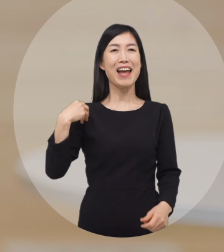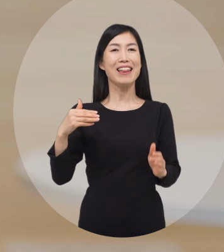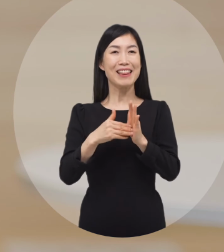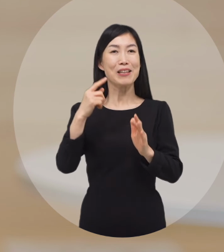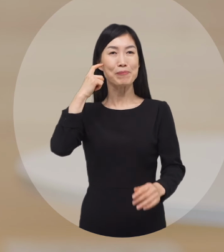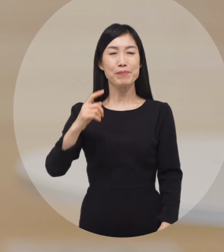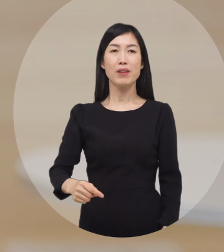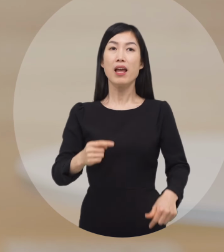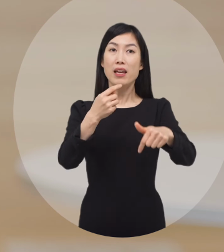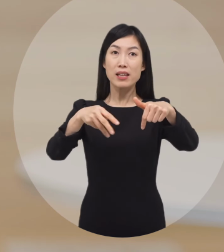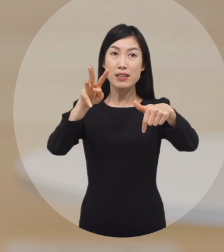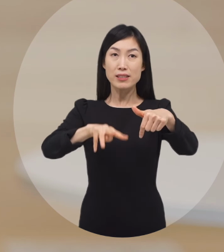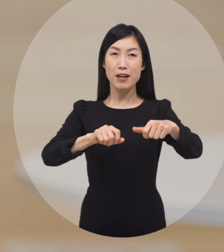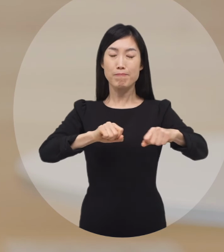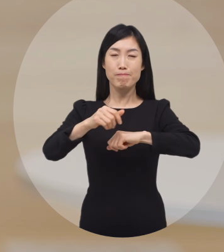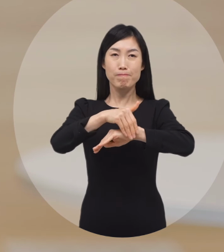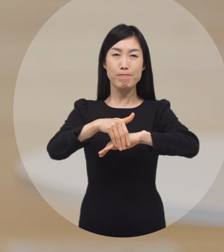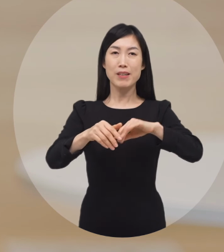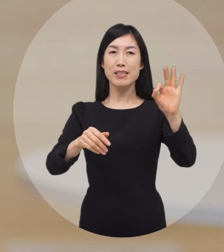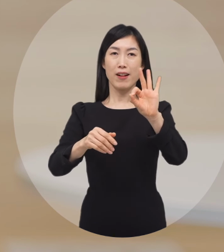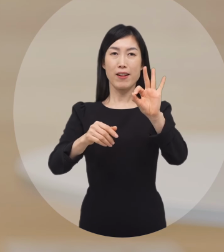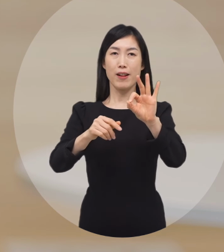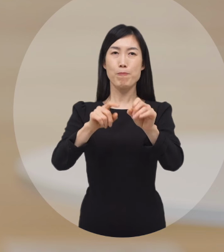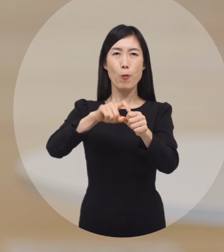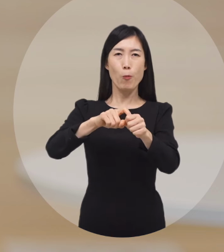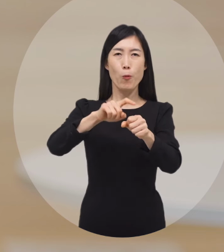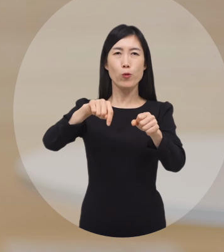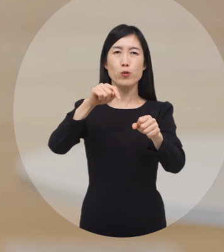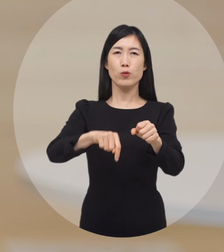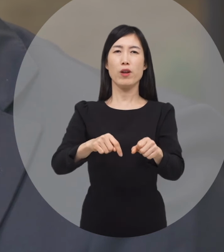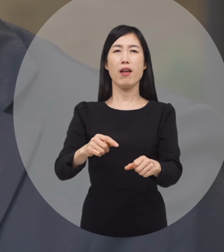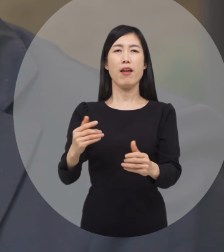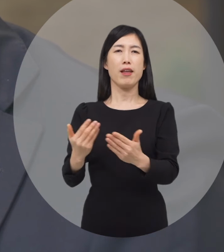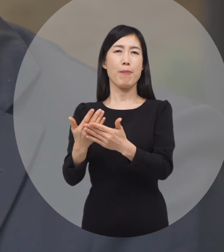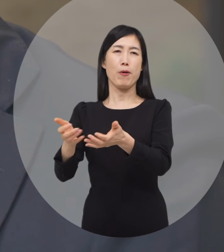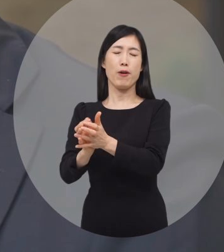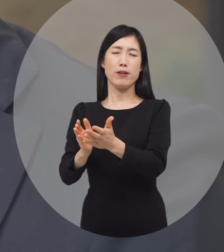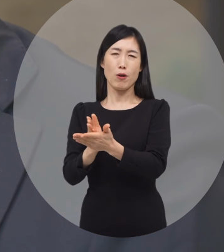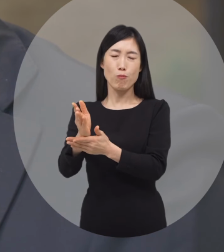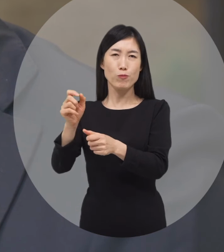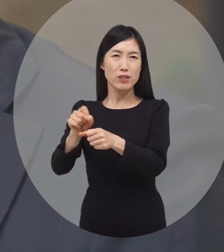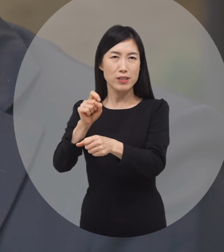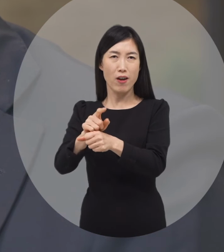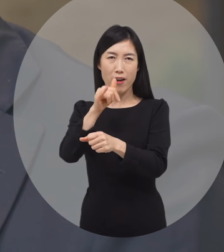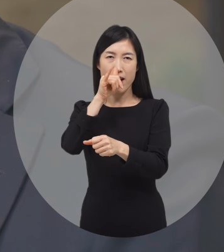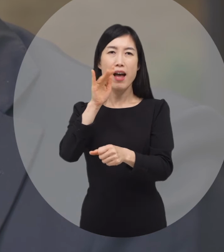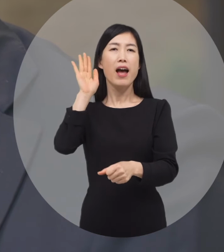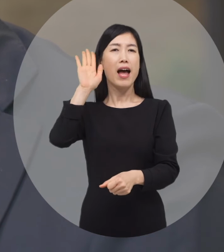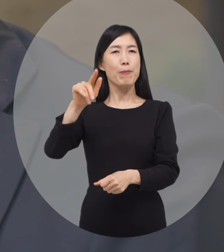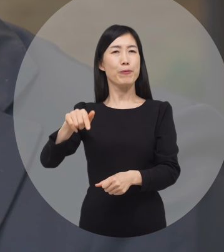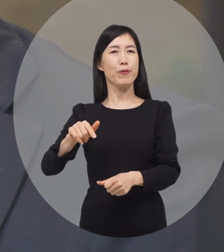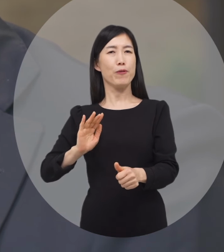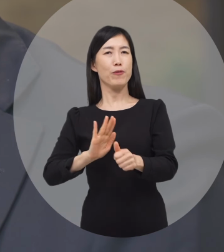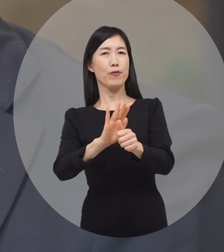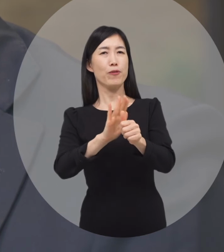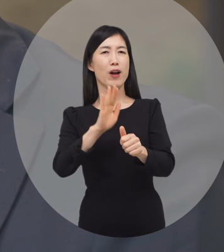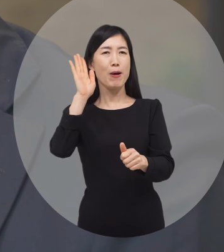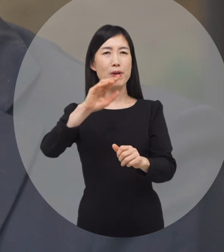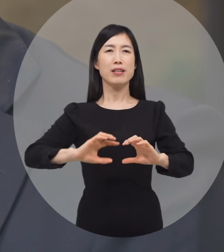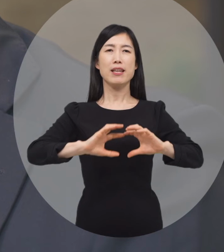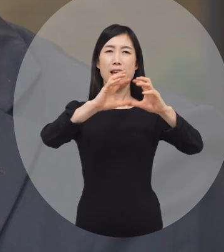중 개발원의 전문성을 살릴 수 있는 중점 목표를 선정해서 이에 기반한 개발원 활동이 장애